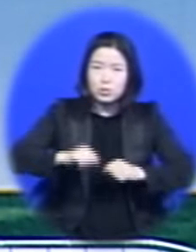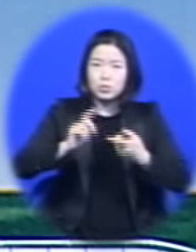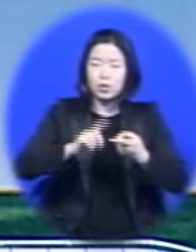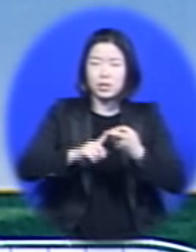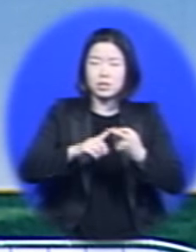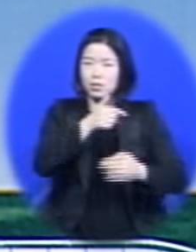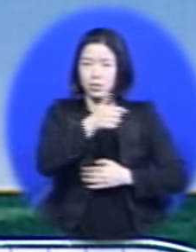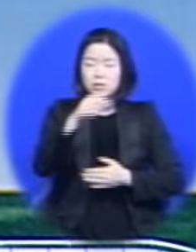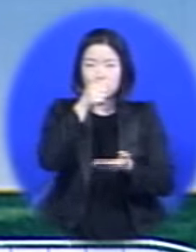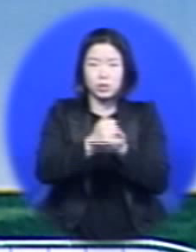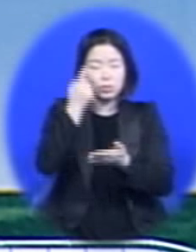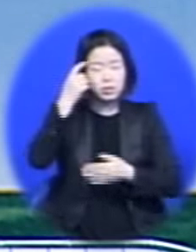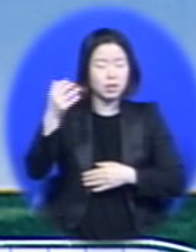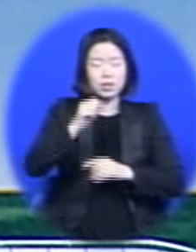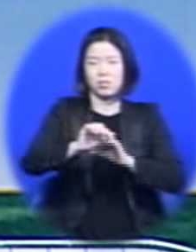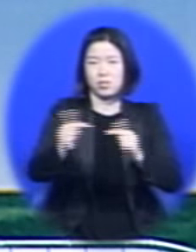죄로 여기지를 않습니다.